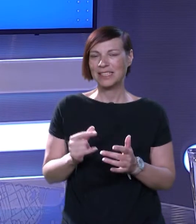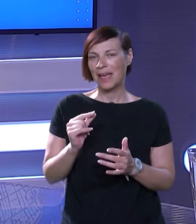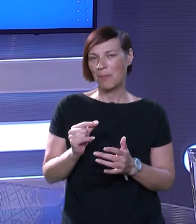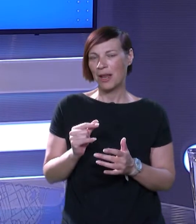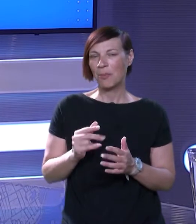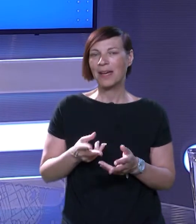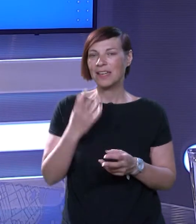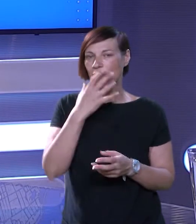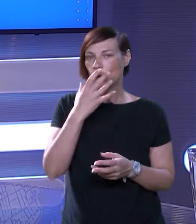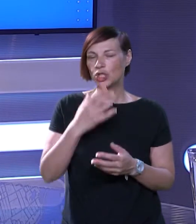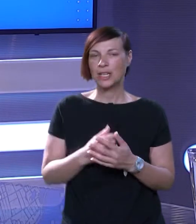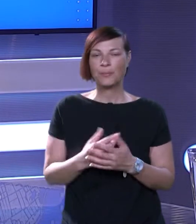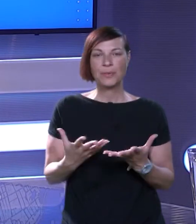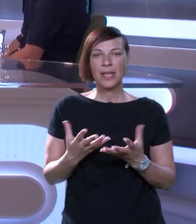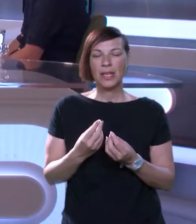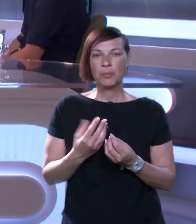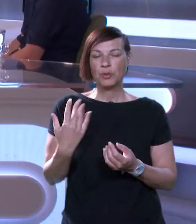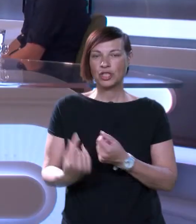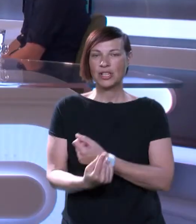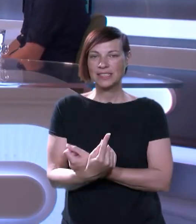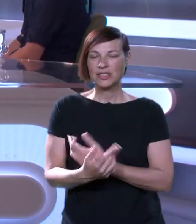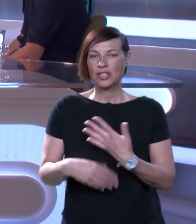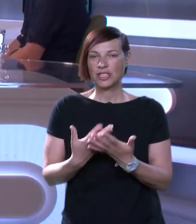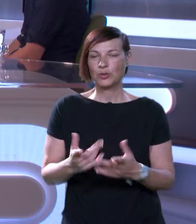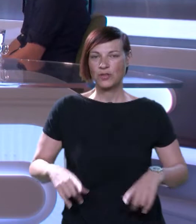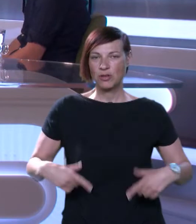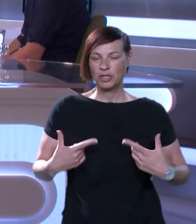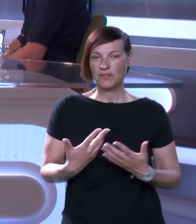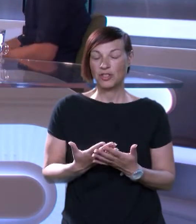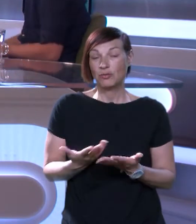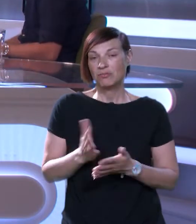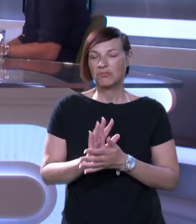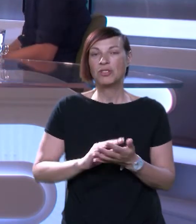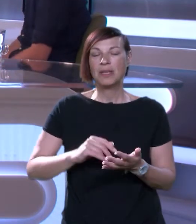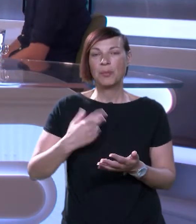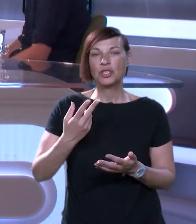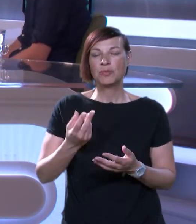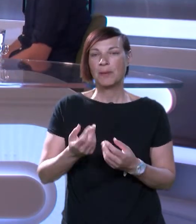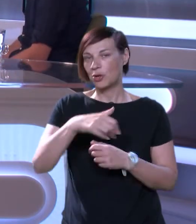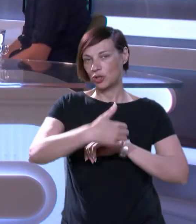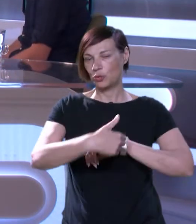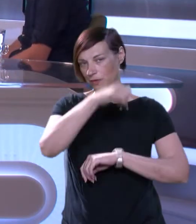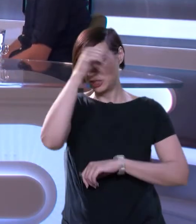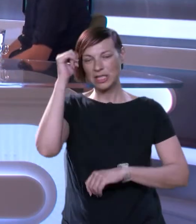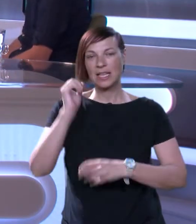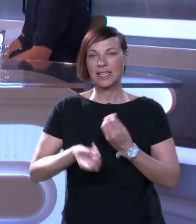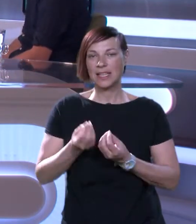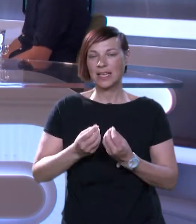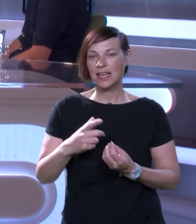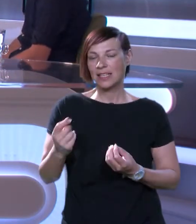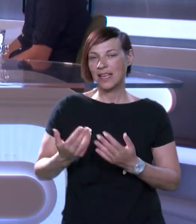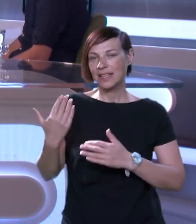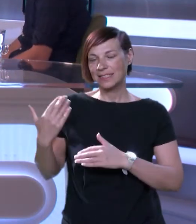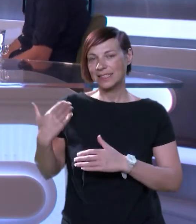periodu kad je malo manje vruće. Puno toga se nekako događa u tvome životu, ali evo, možda da krenemo od dubrovačkih ljetnih igara i ovih dana za